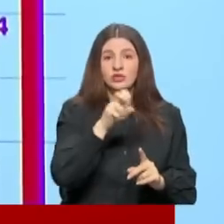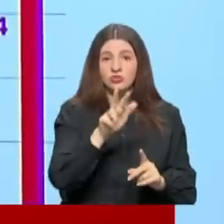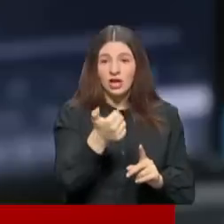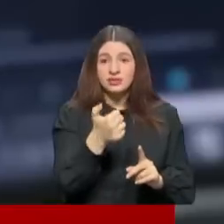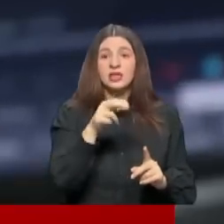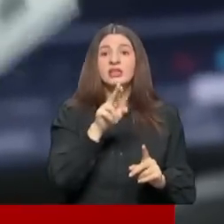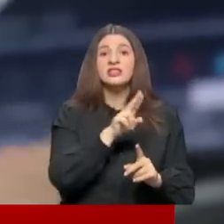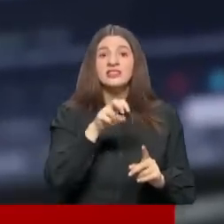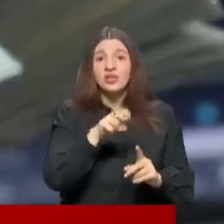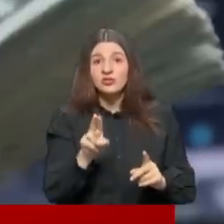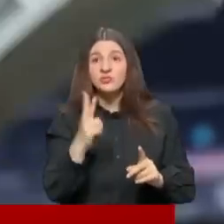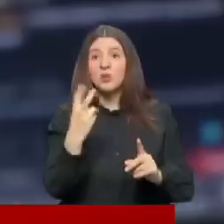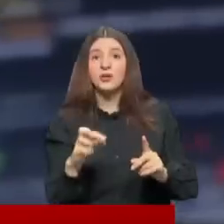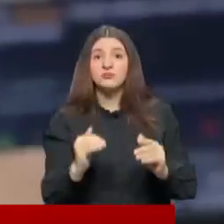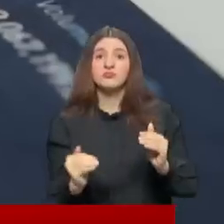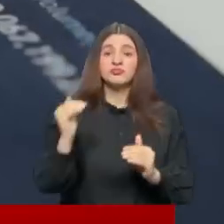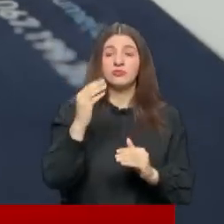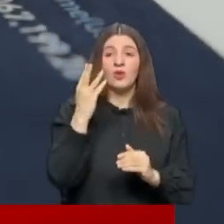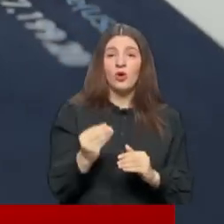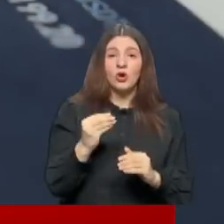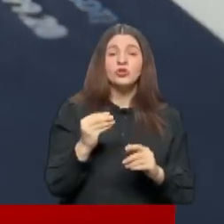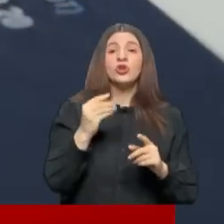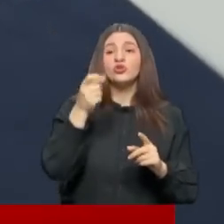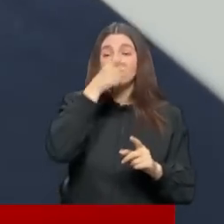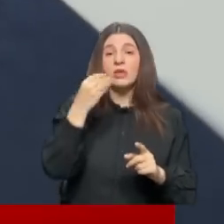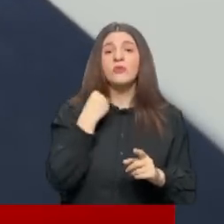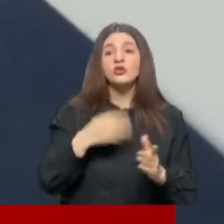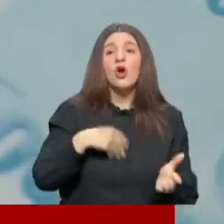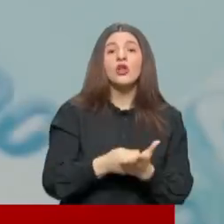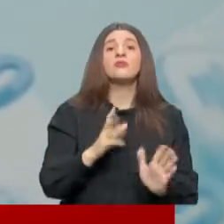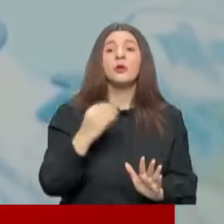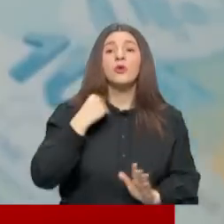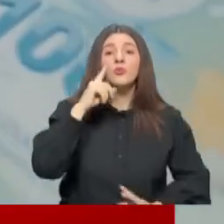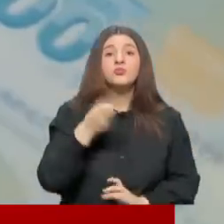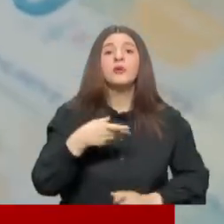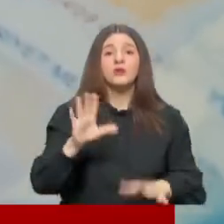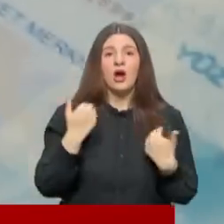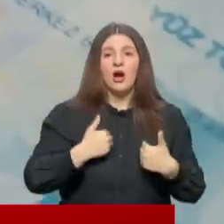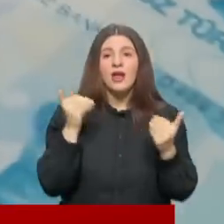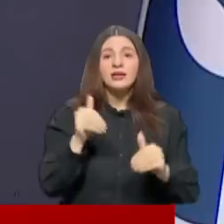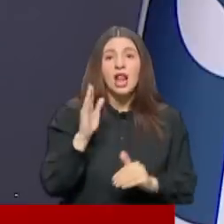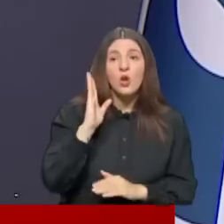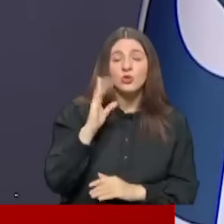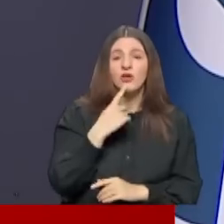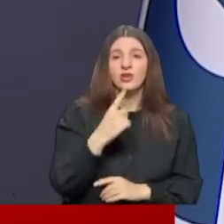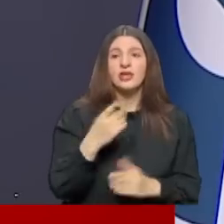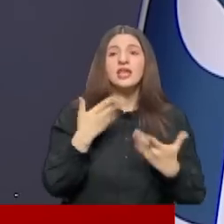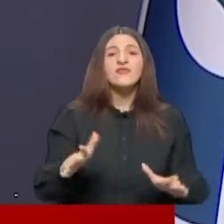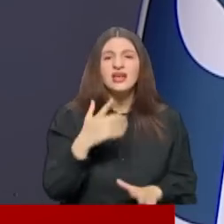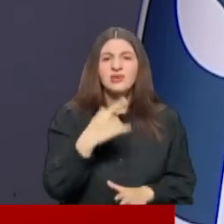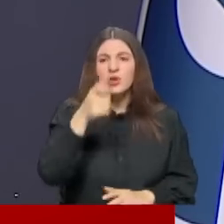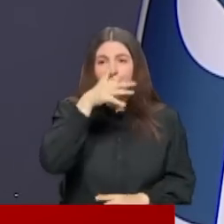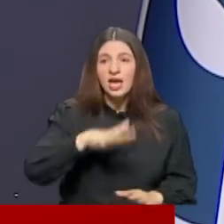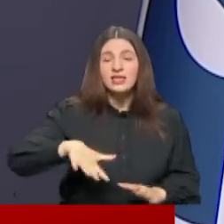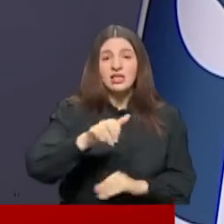idi. 872 puana çıktı risk primi. Türkiye borçlarını ödeyemeyecek, borç bulamayacak noktaya gidiyor dedi Babacan. İflas demek